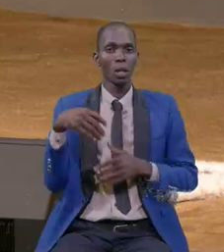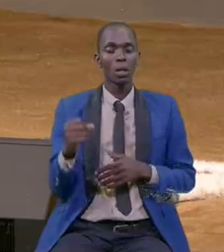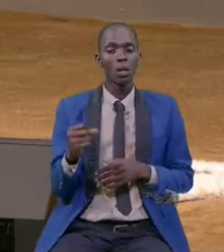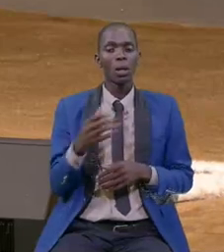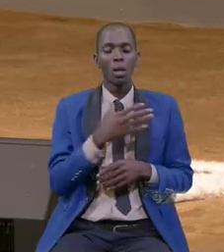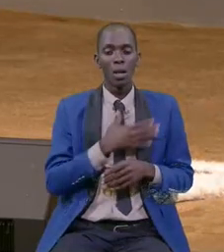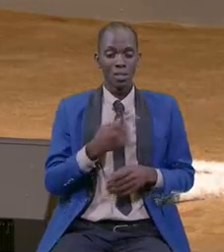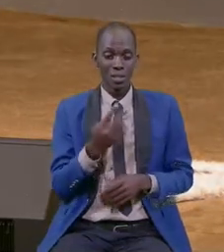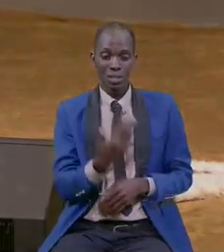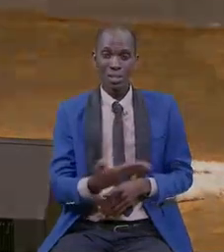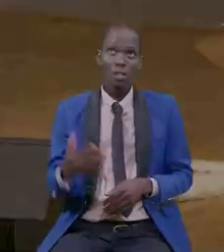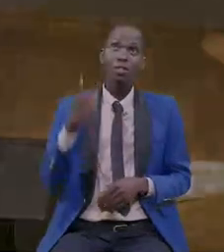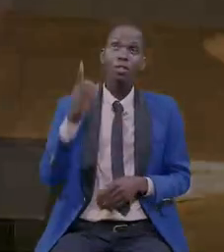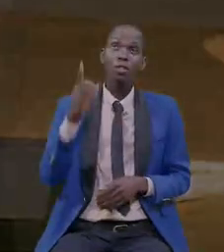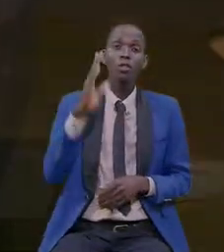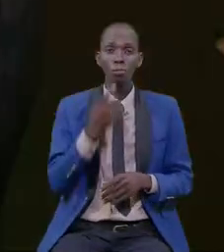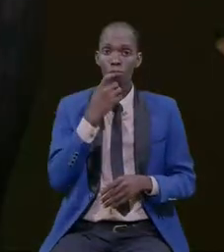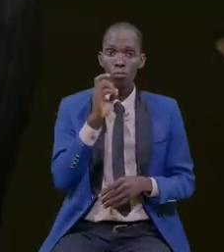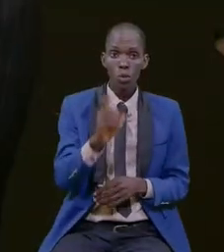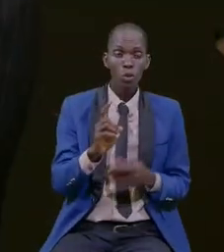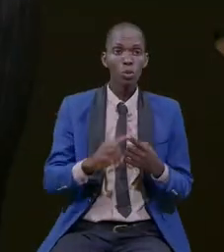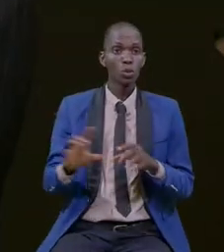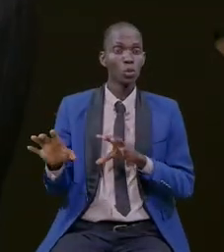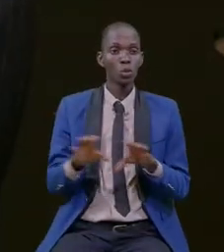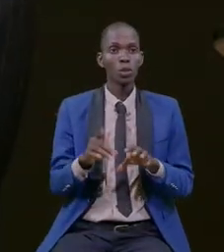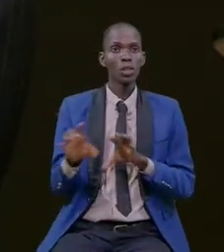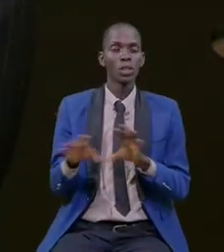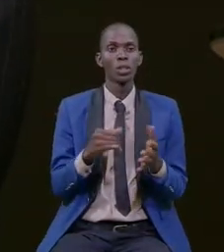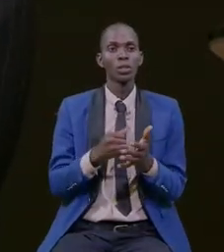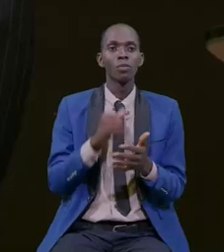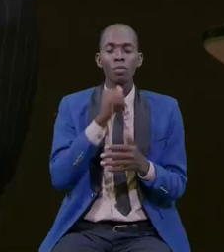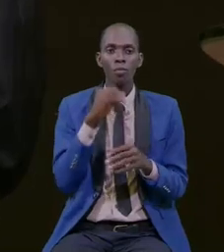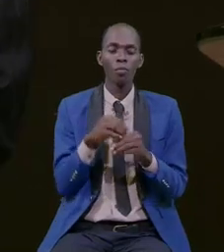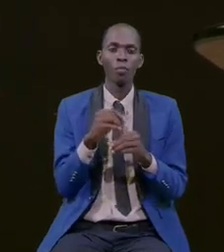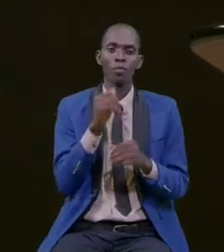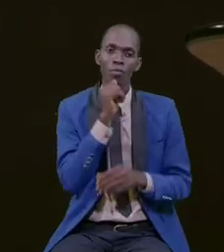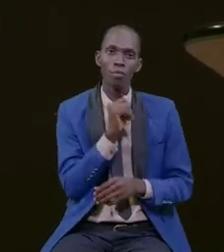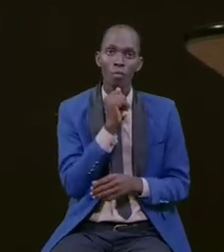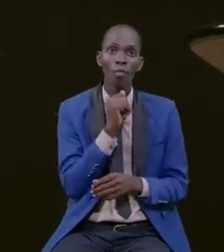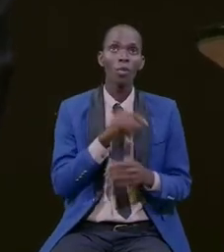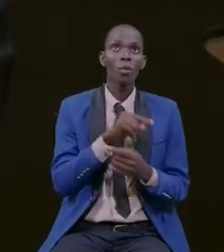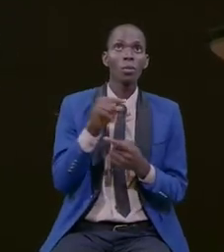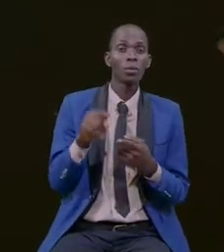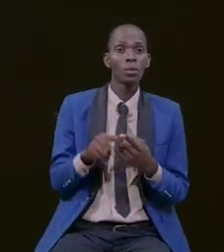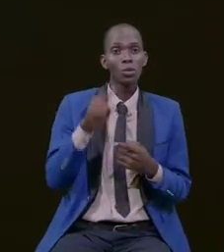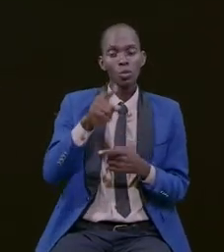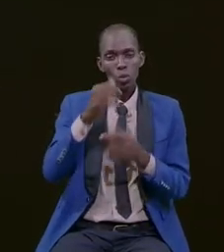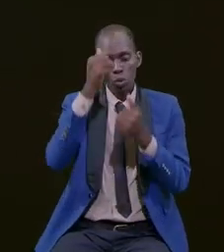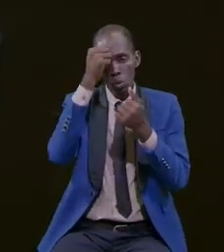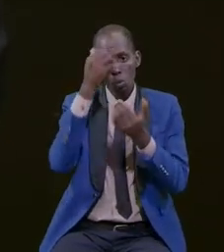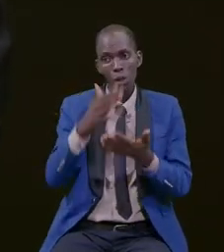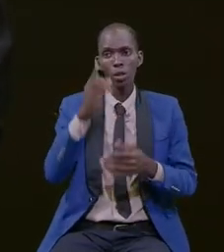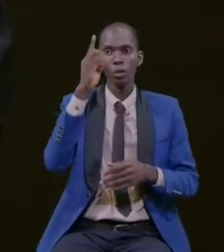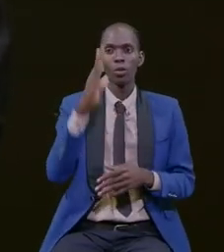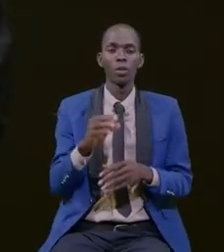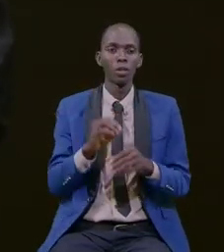ordonnance de l'Éternel qui n'était pas fait dans le secret et lorsque vous croyez à Dieu Dieu dans la vérité lorsque vous vous vous obéissez à Dieu